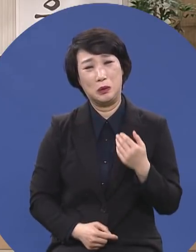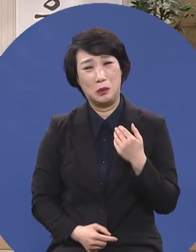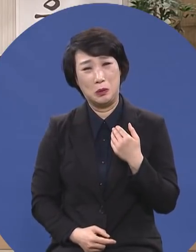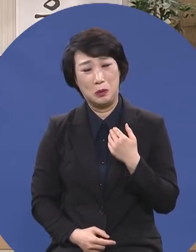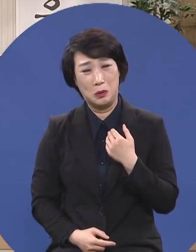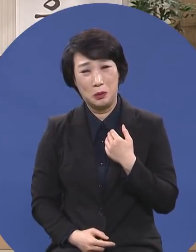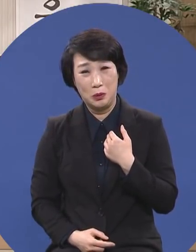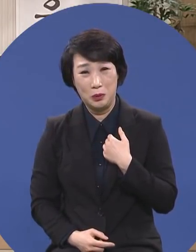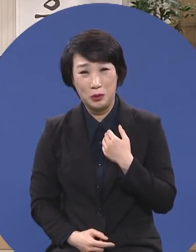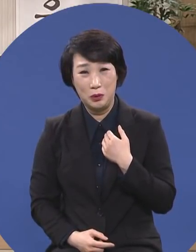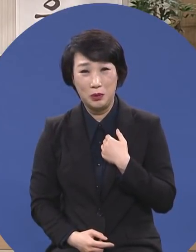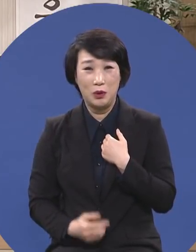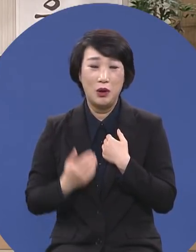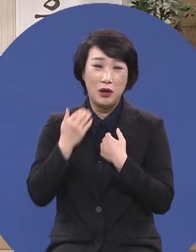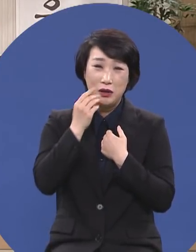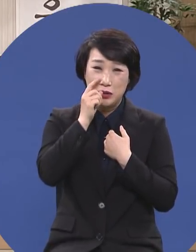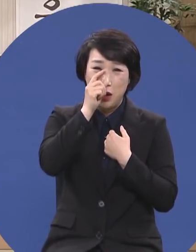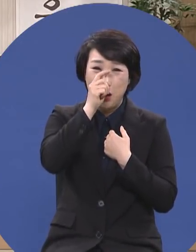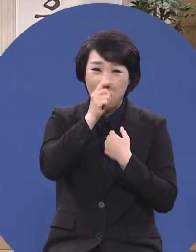죄악으로